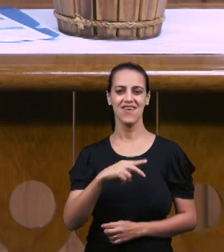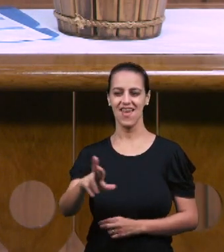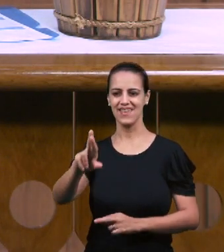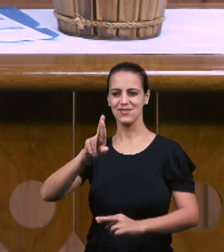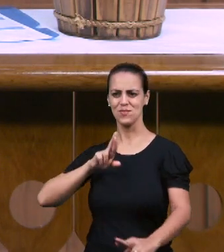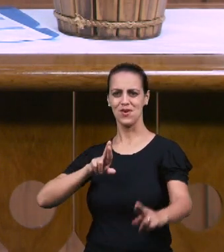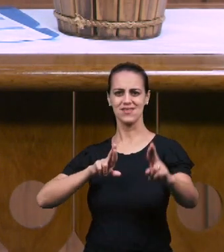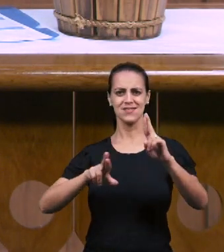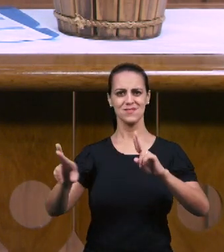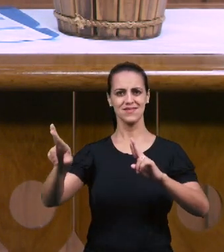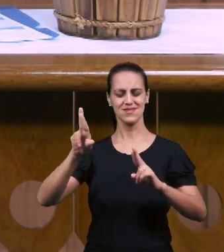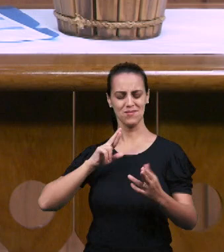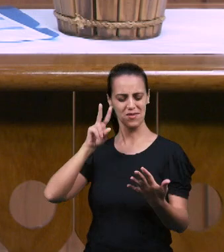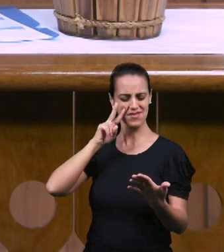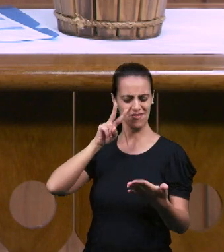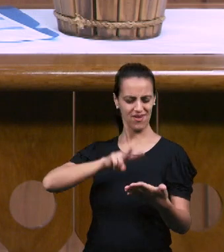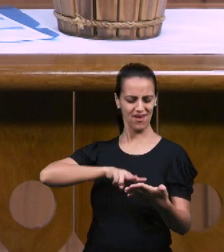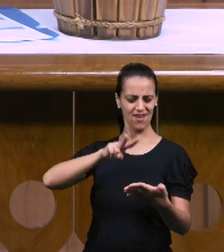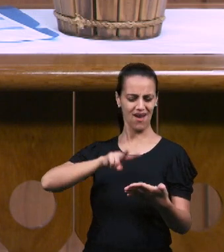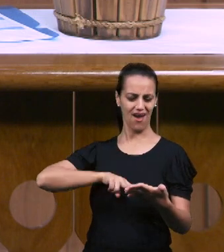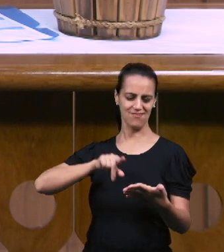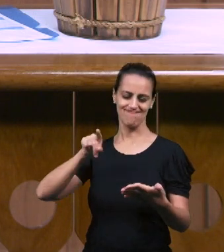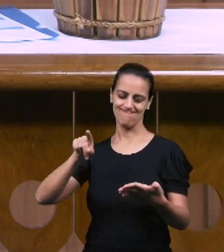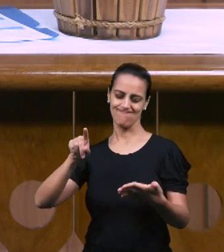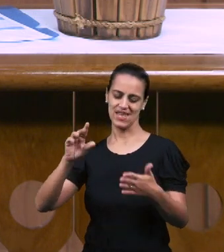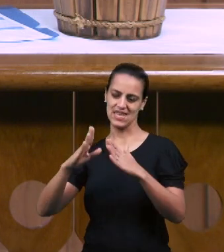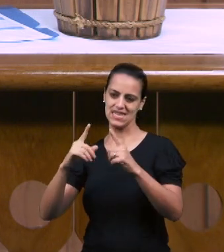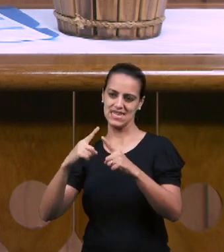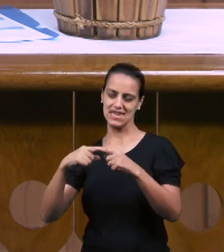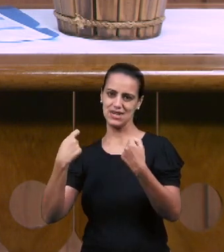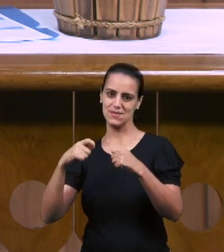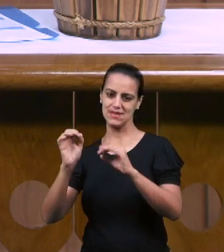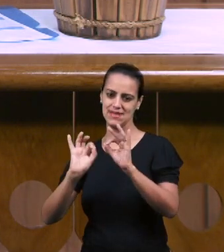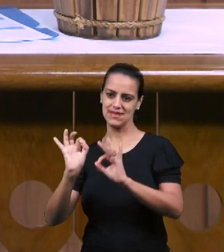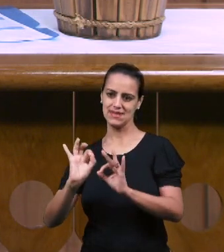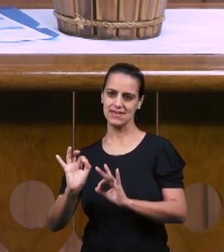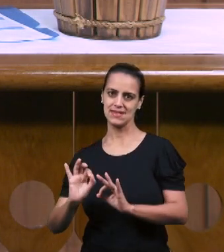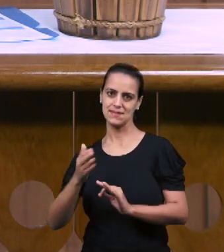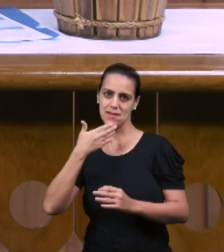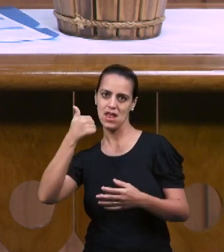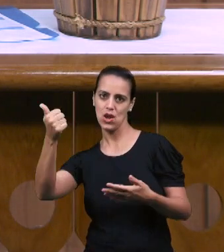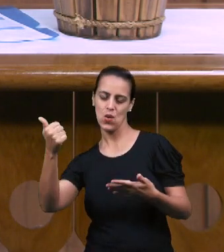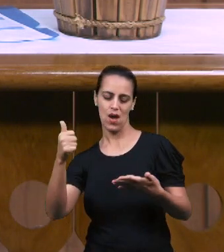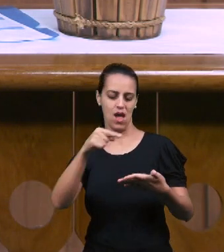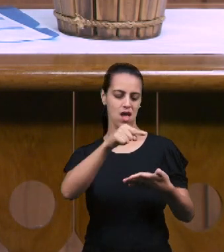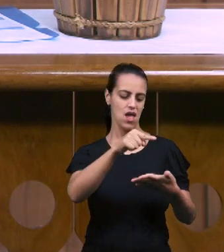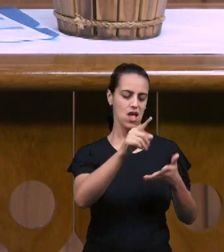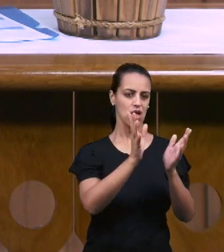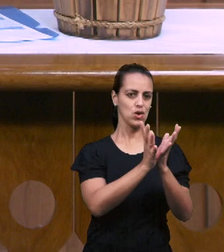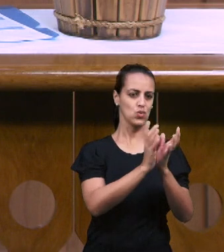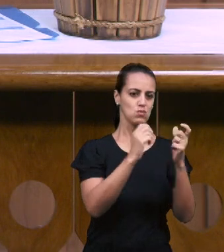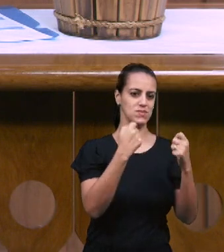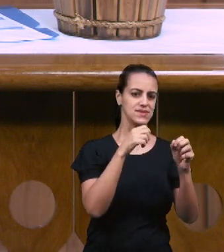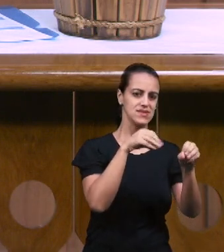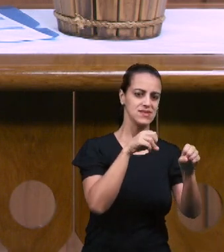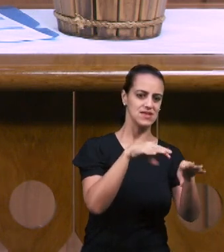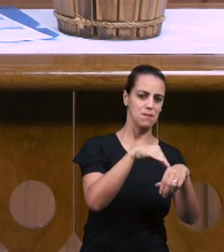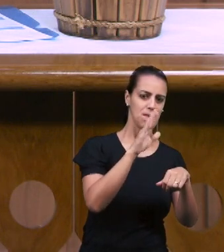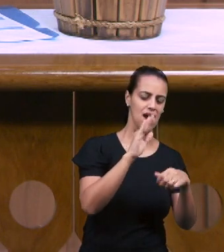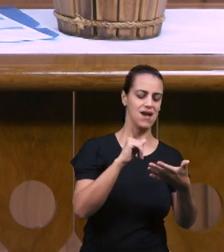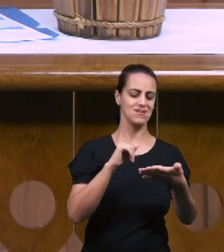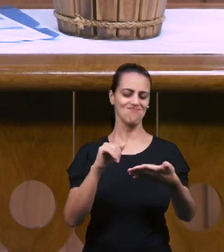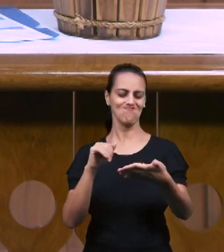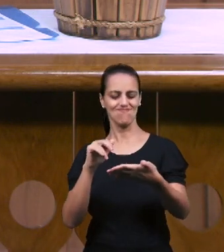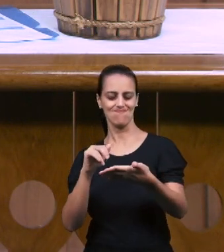vient, on dit l'Église, elle n'est pas prête. On a besoin de prendre soin de ce groupe ici. Il manque l'enseignement, il manque la